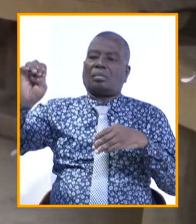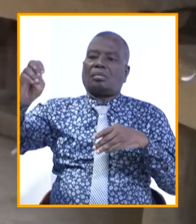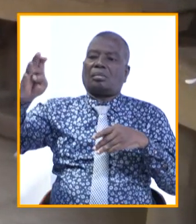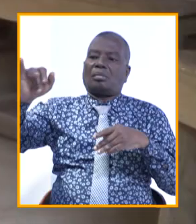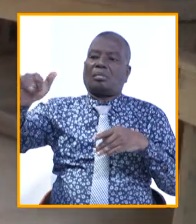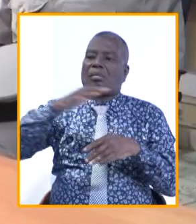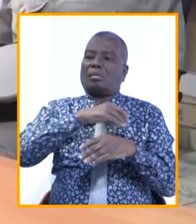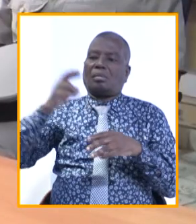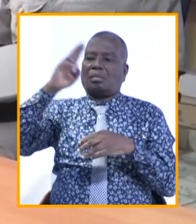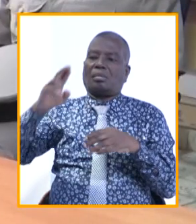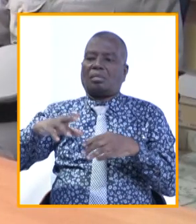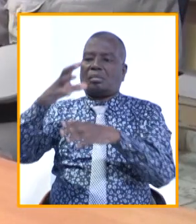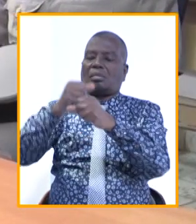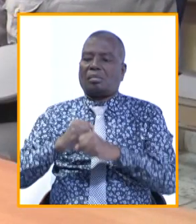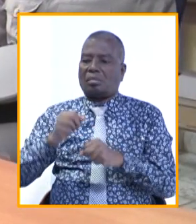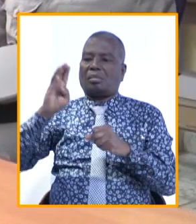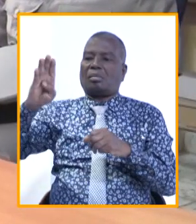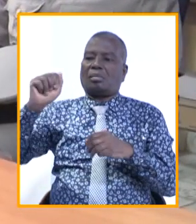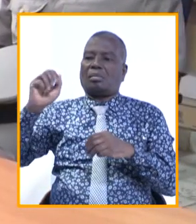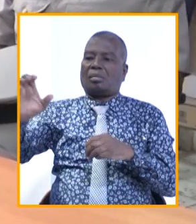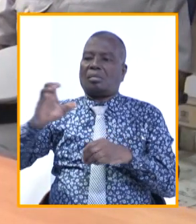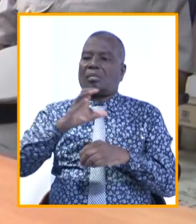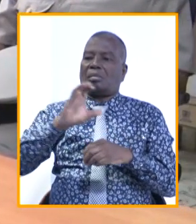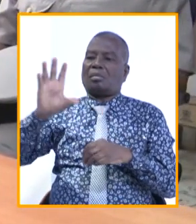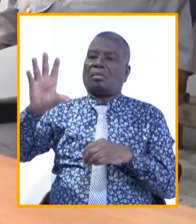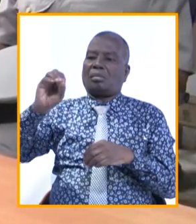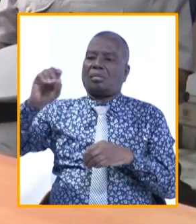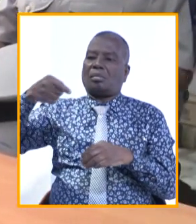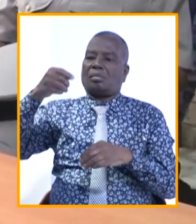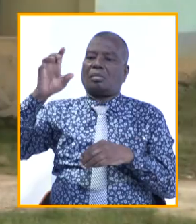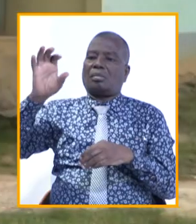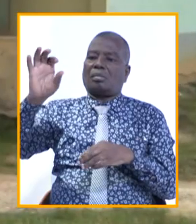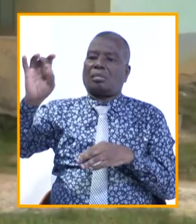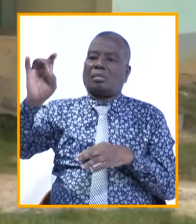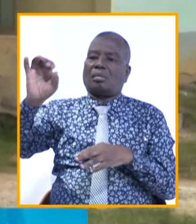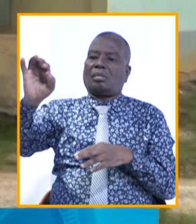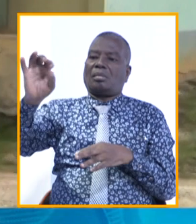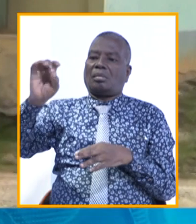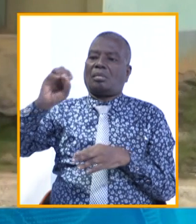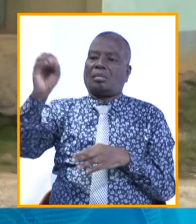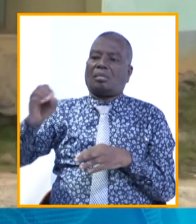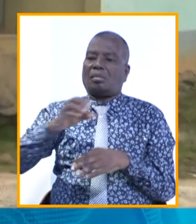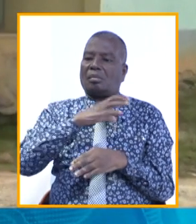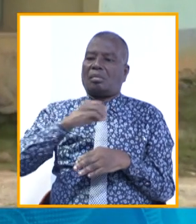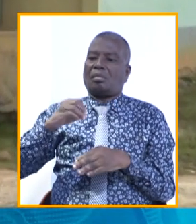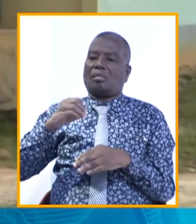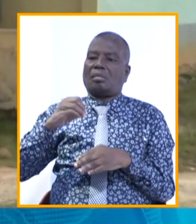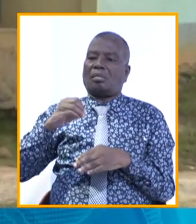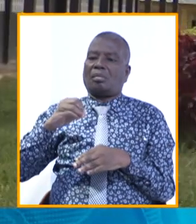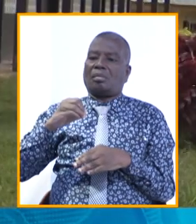les résultats obtenus au baccalauréat, soit 50,90% par le lycée Amadougon Koulibaly